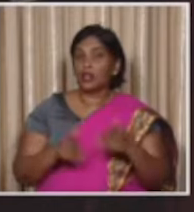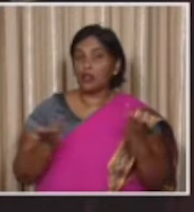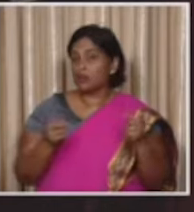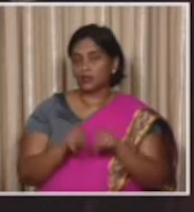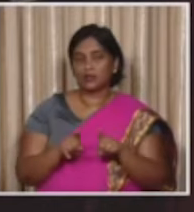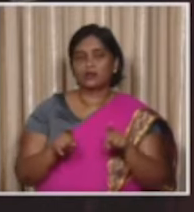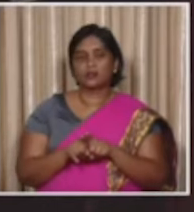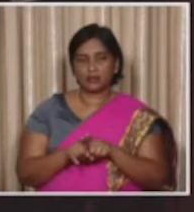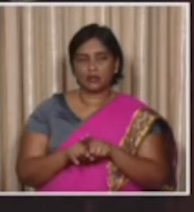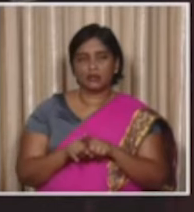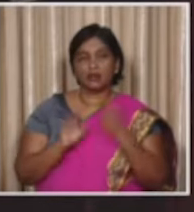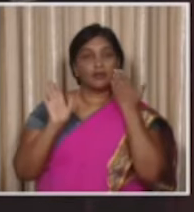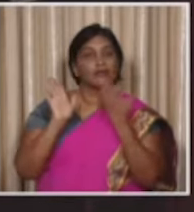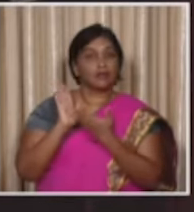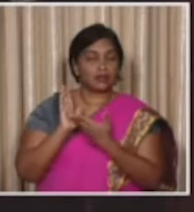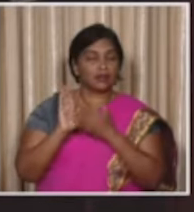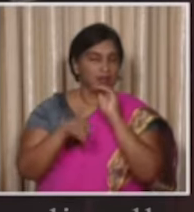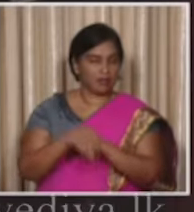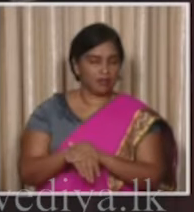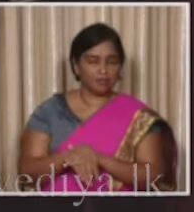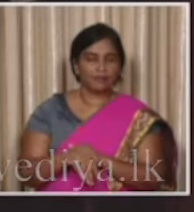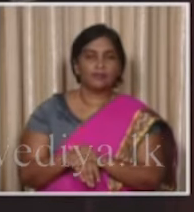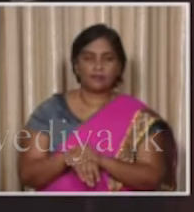එක මේ වෑන් ඔප්පු වෙනවා.